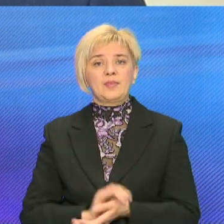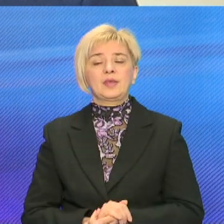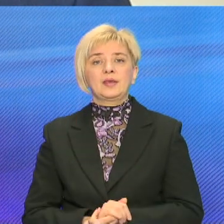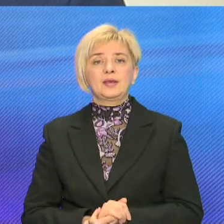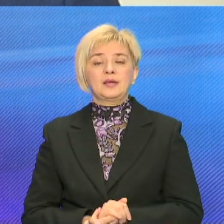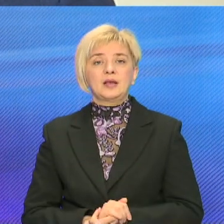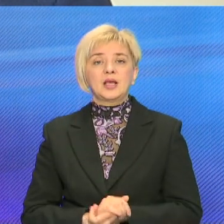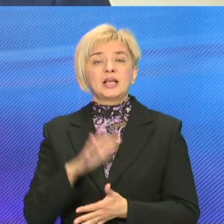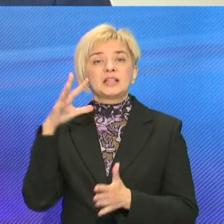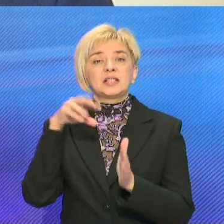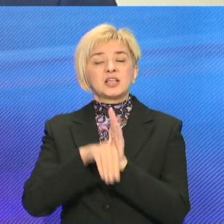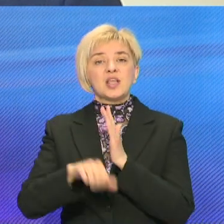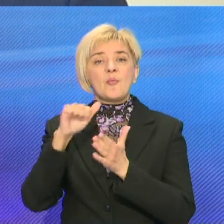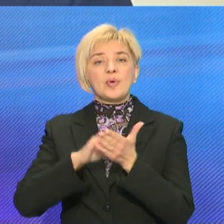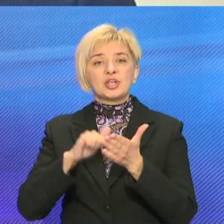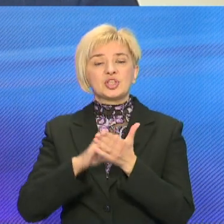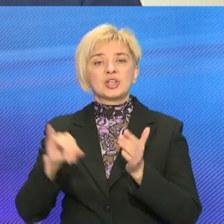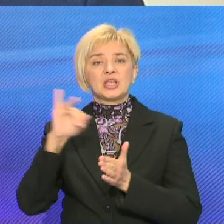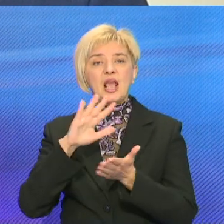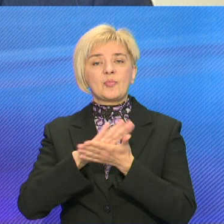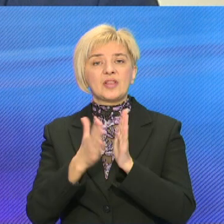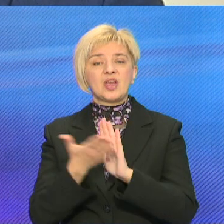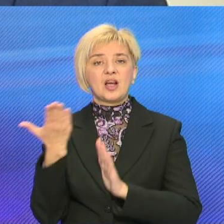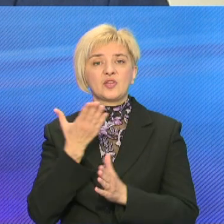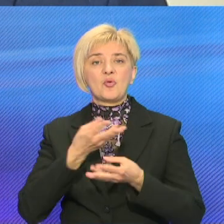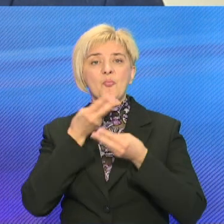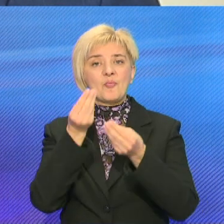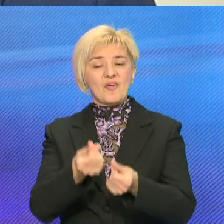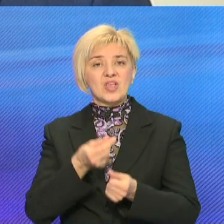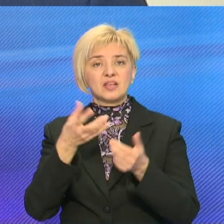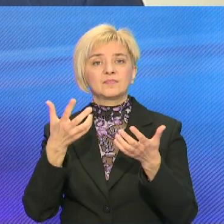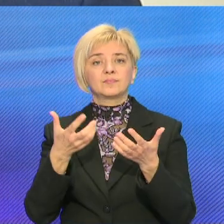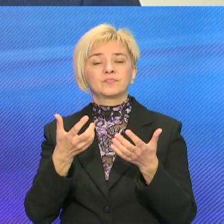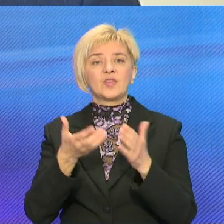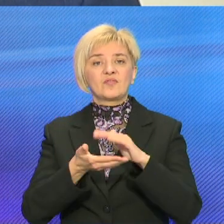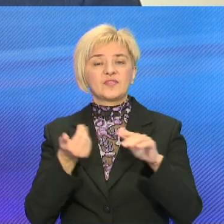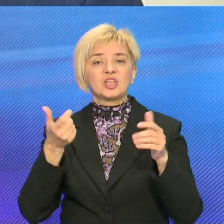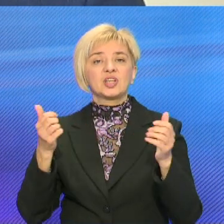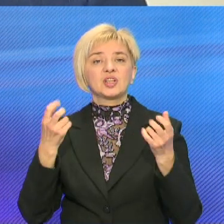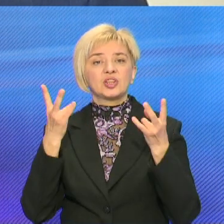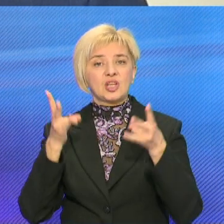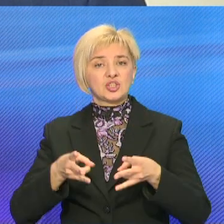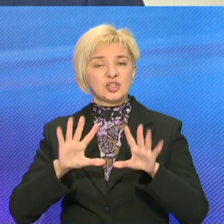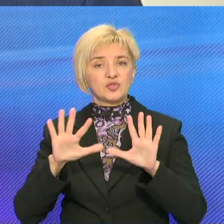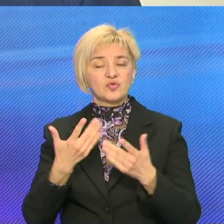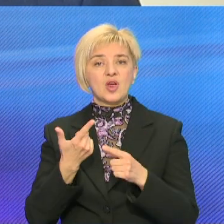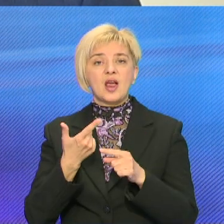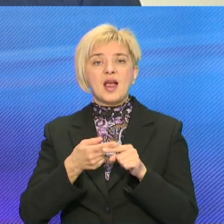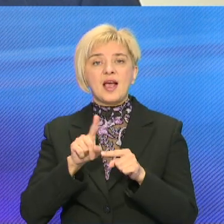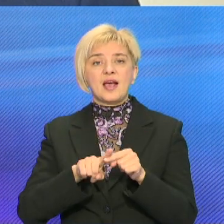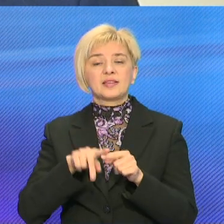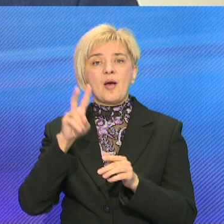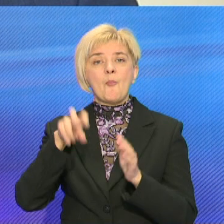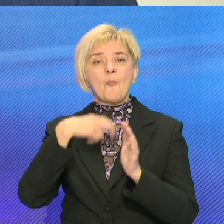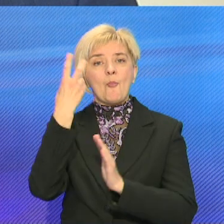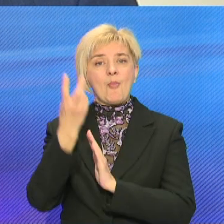Среди причин и обстоятельств, которые привели к несчастным случаям в целом у нас в организации Гродненской области, это падение с